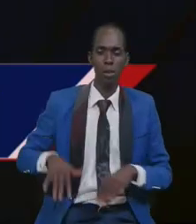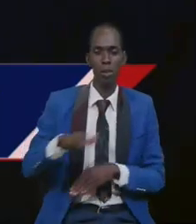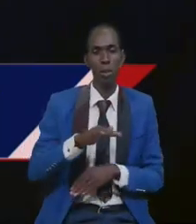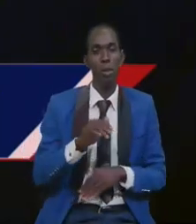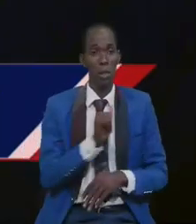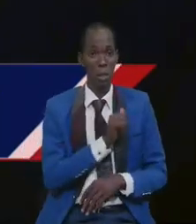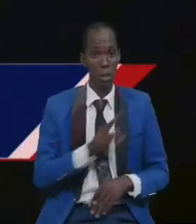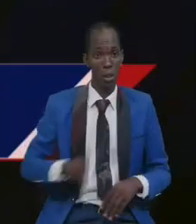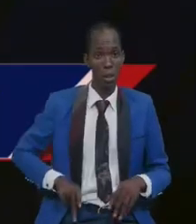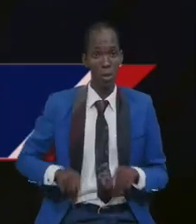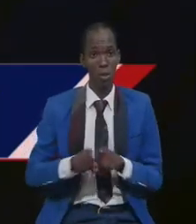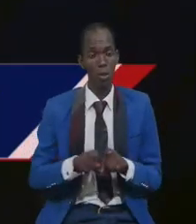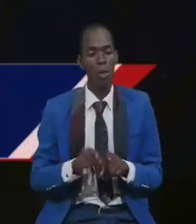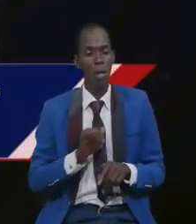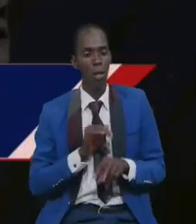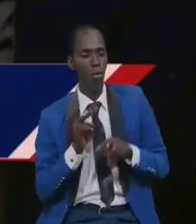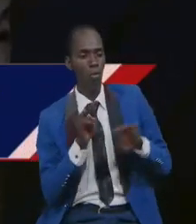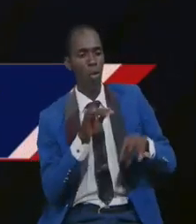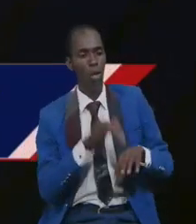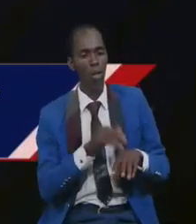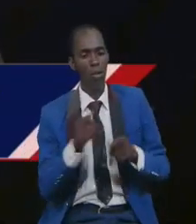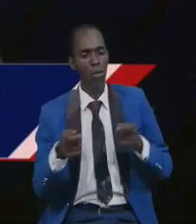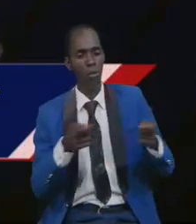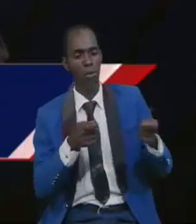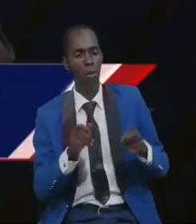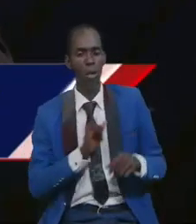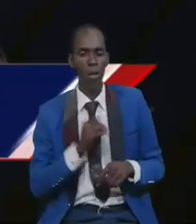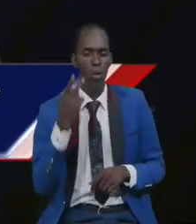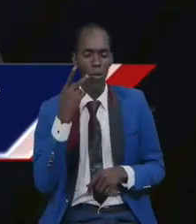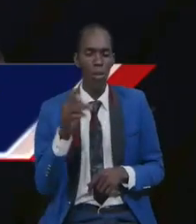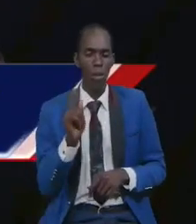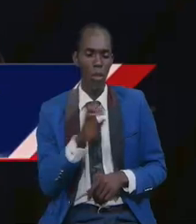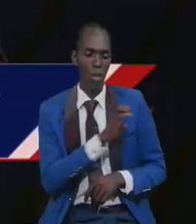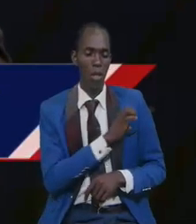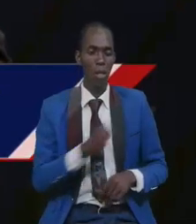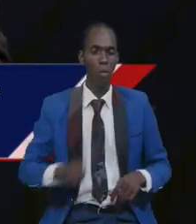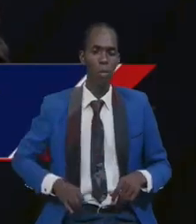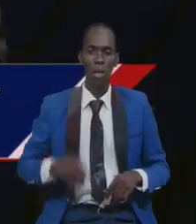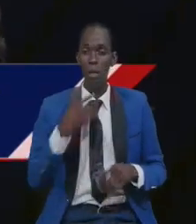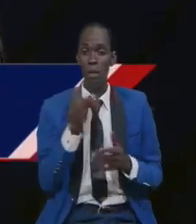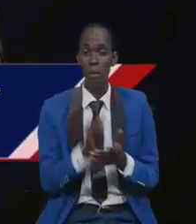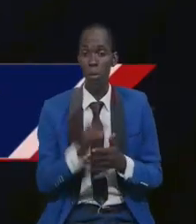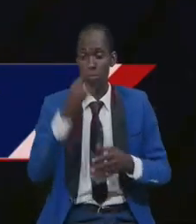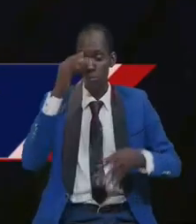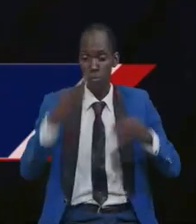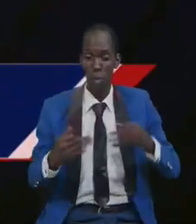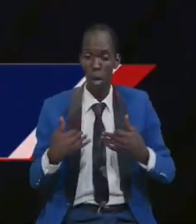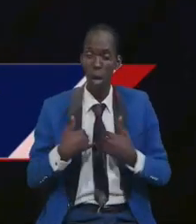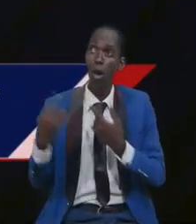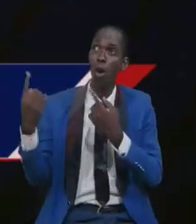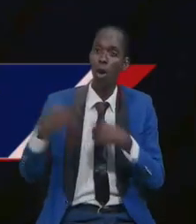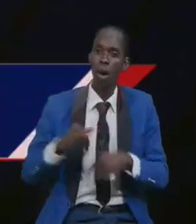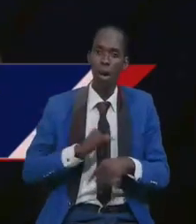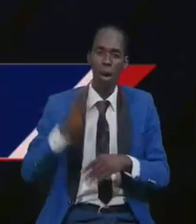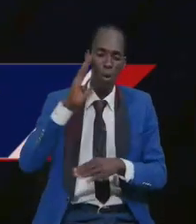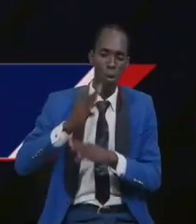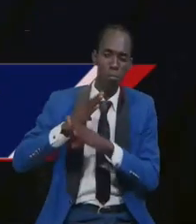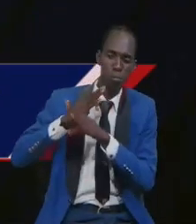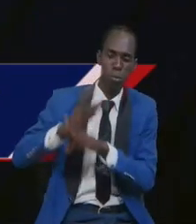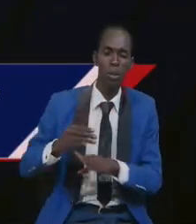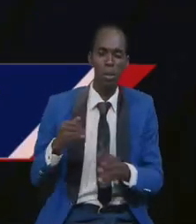un dominateur, je regarde un tyran, je regarde un empereur et je lui dis, le jugement vient, je vais te déraciner, je vais t'abattre, je